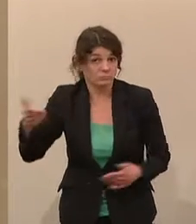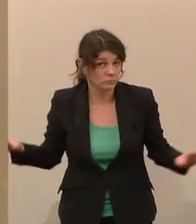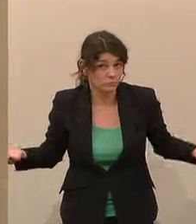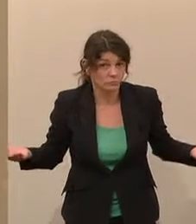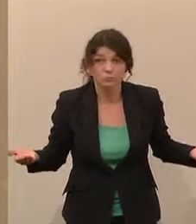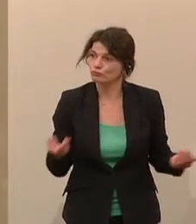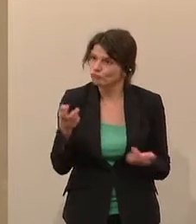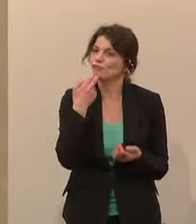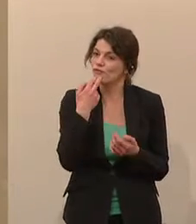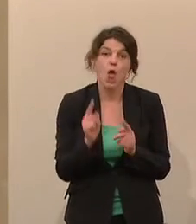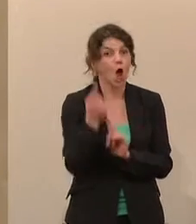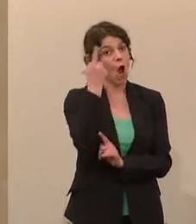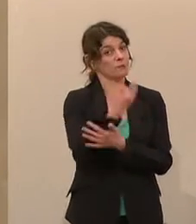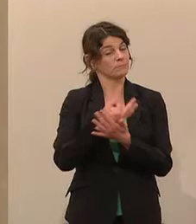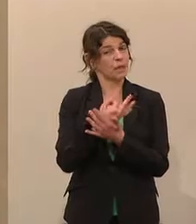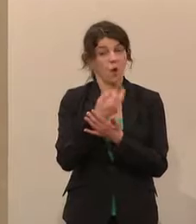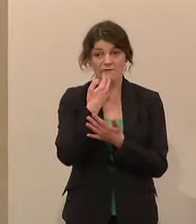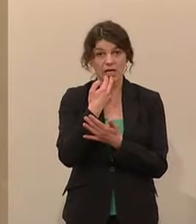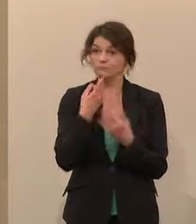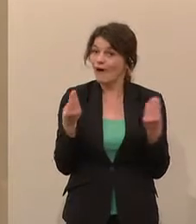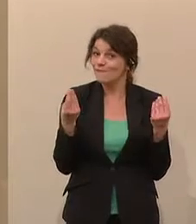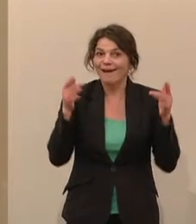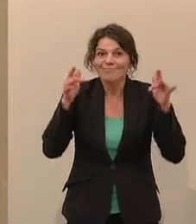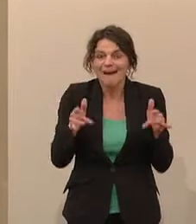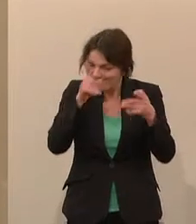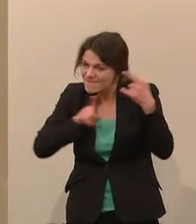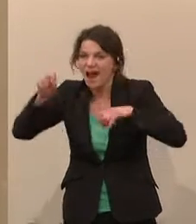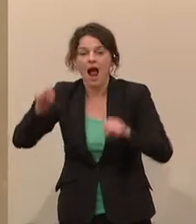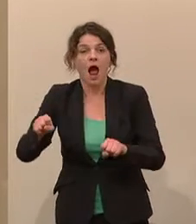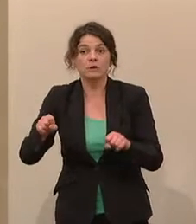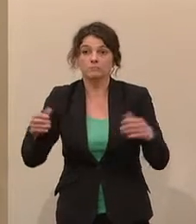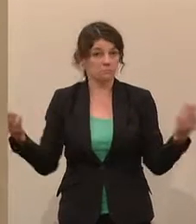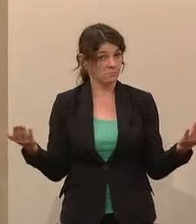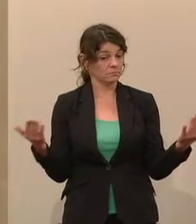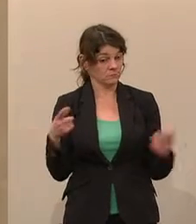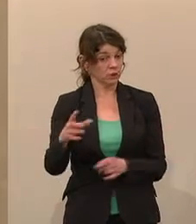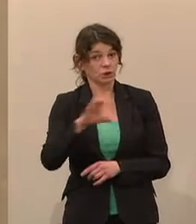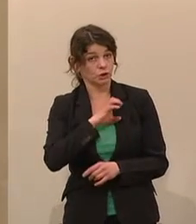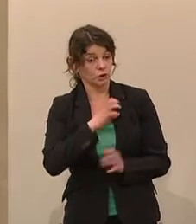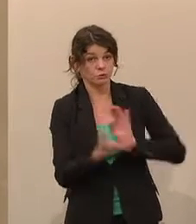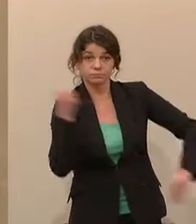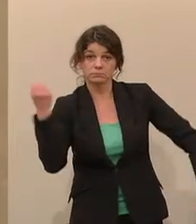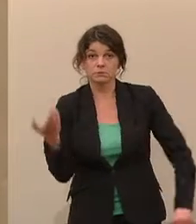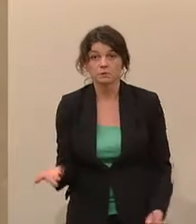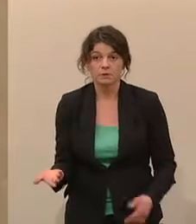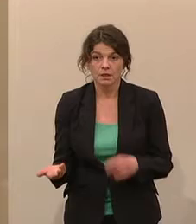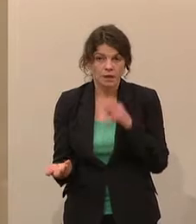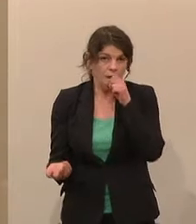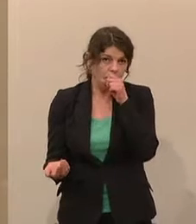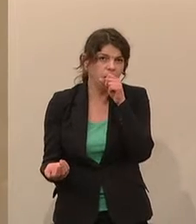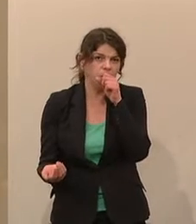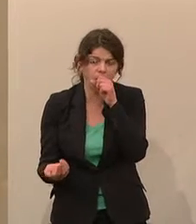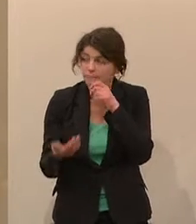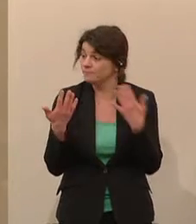die eine höhere Bildung machen wollen, die die Fähigkeit dazu haben und denen Sie die Chancen abschneiden. Und